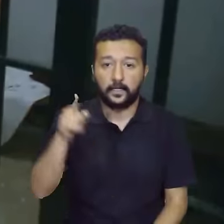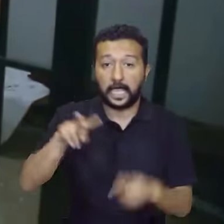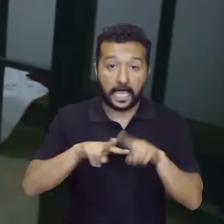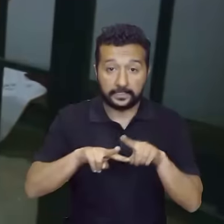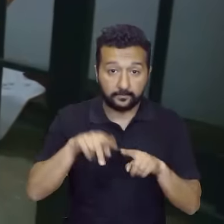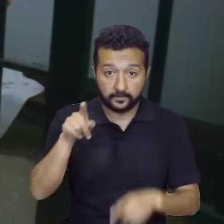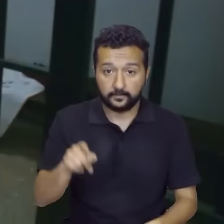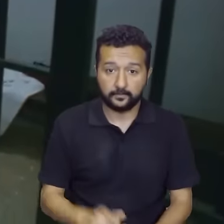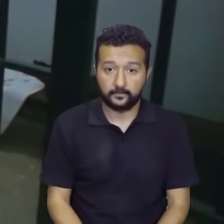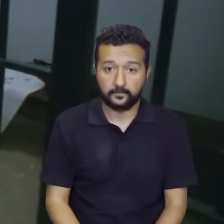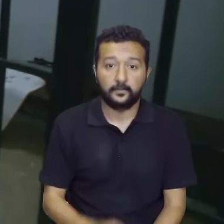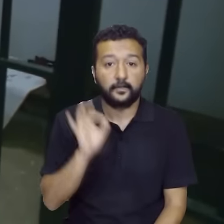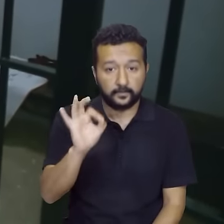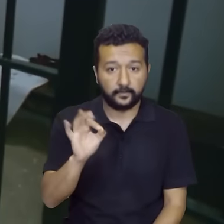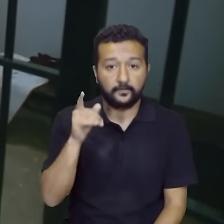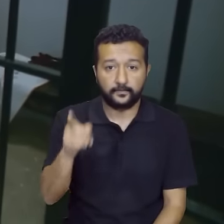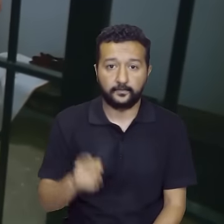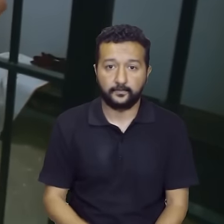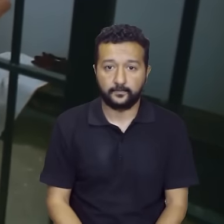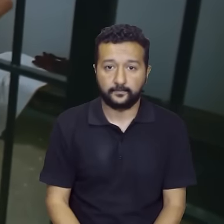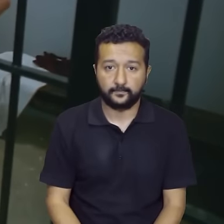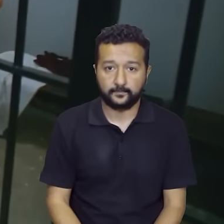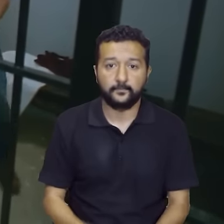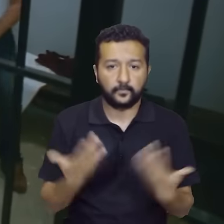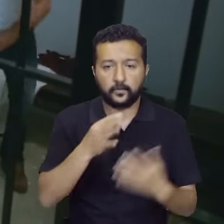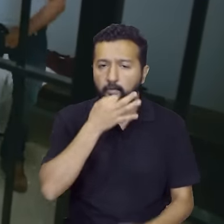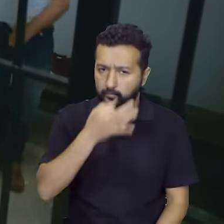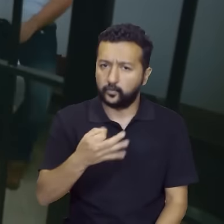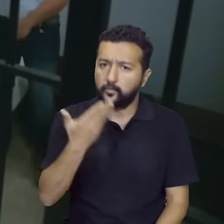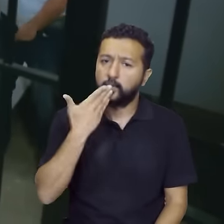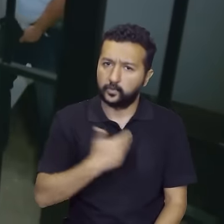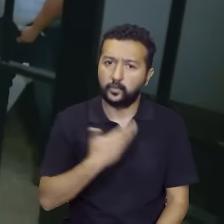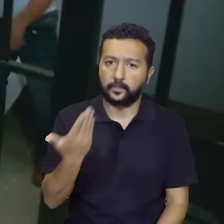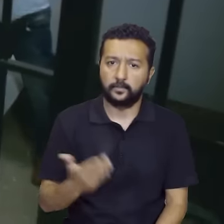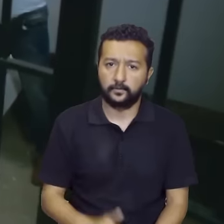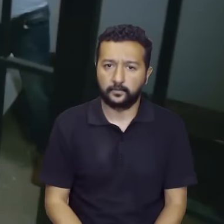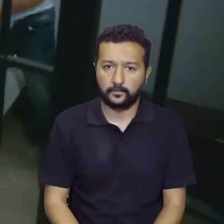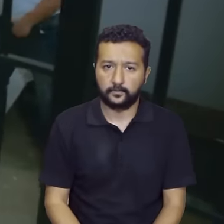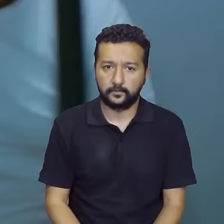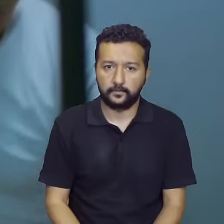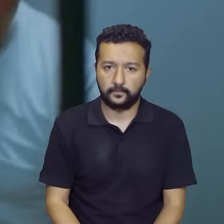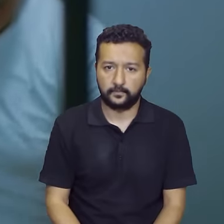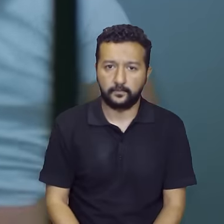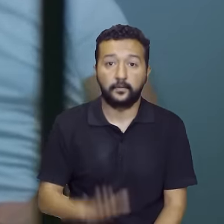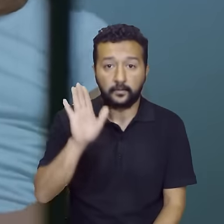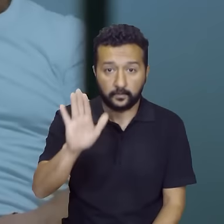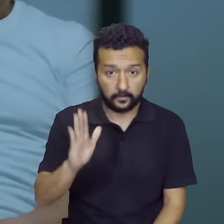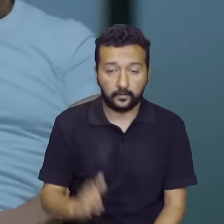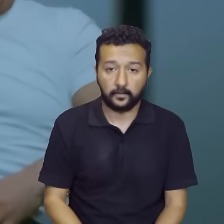Aydemir. Ha? Hayır, müsaitim, müsaitim. Söyle. Süleyman'a bir dakika dedi,